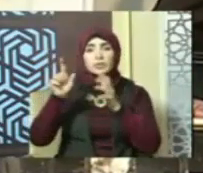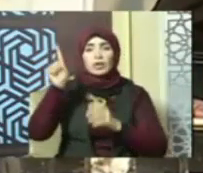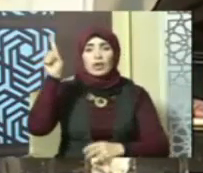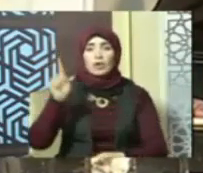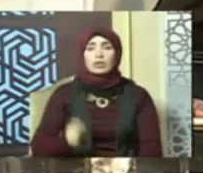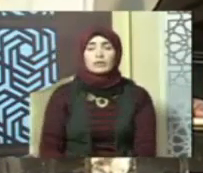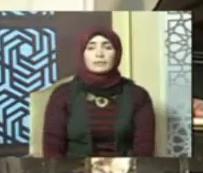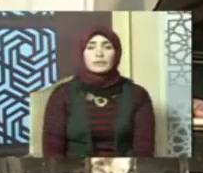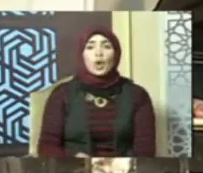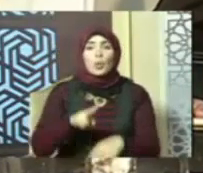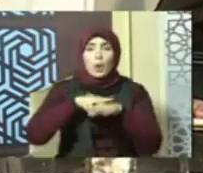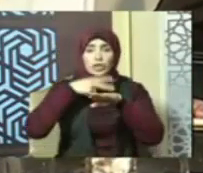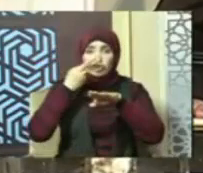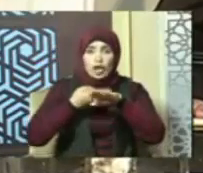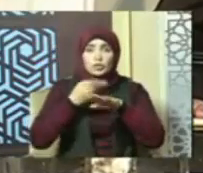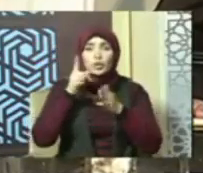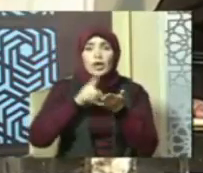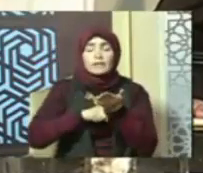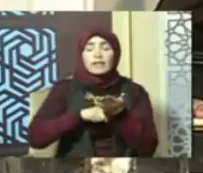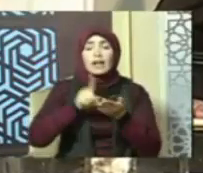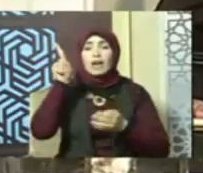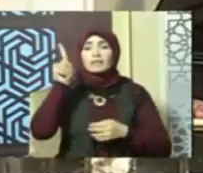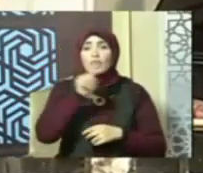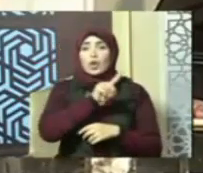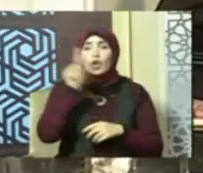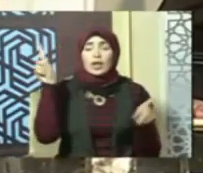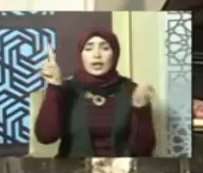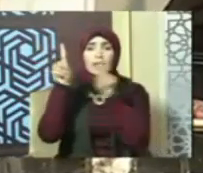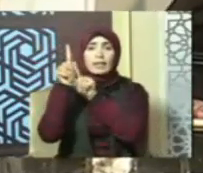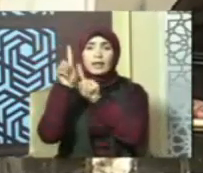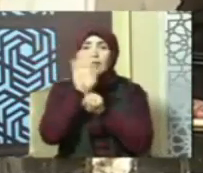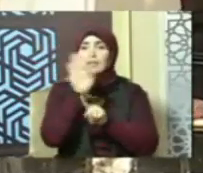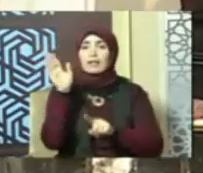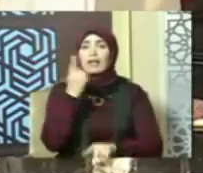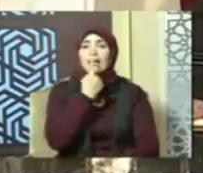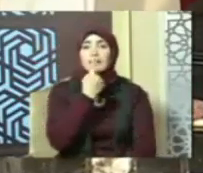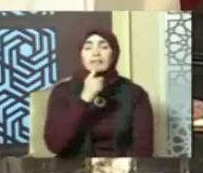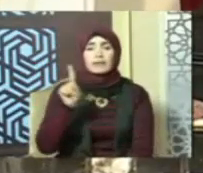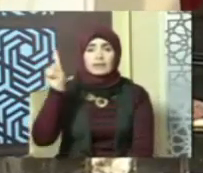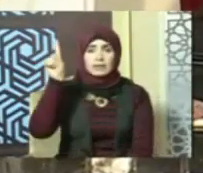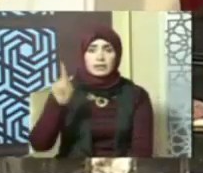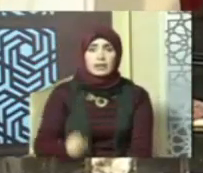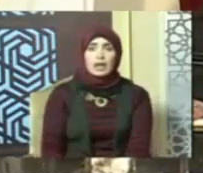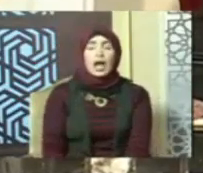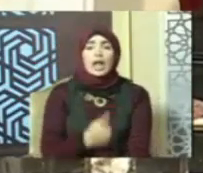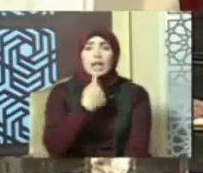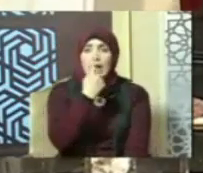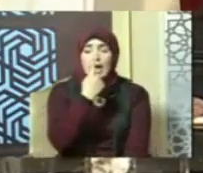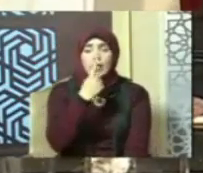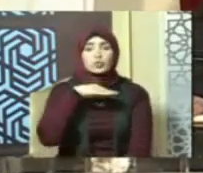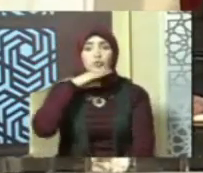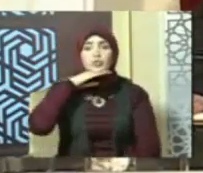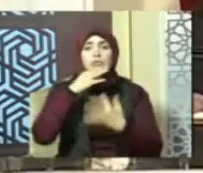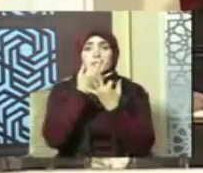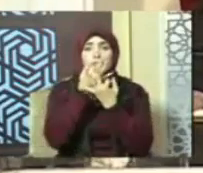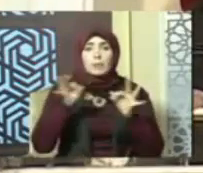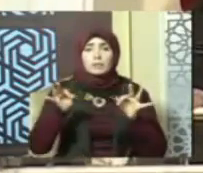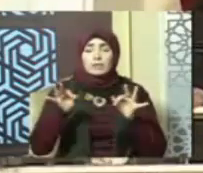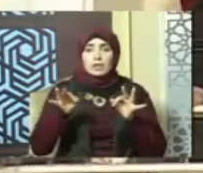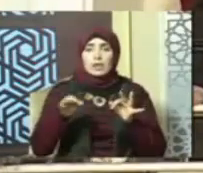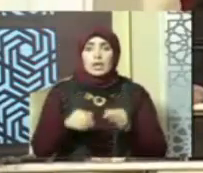بعظمتك، وأشهد أنك أنت الله لا إله إلا أنت، الأحد